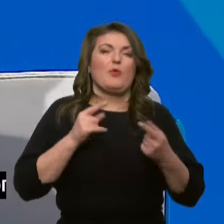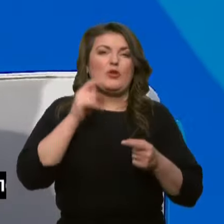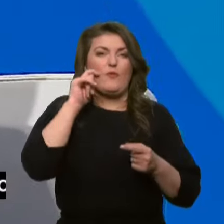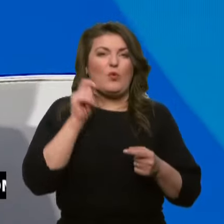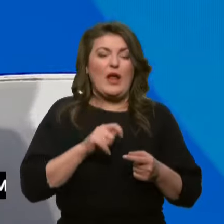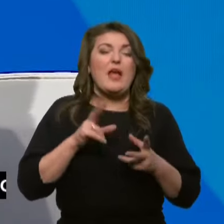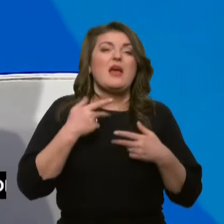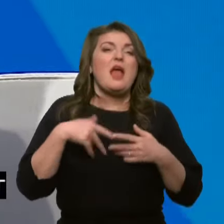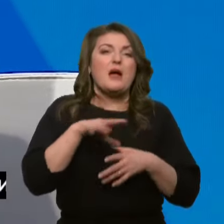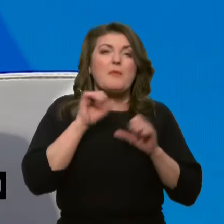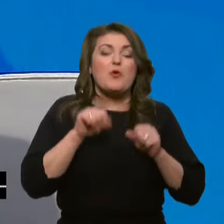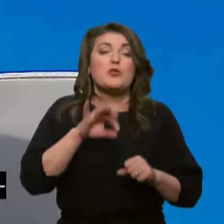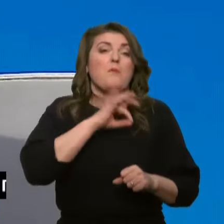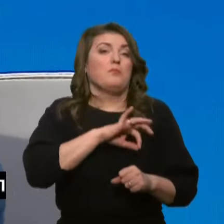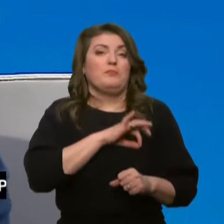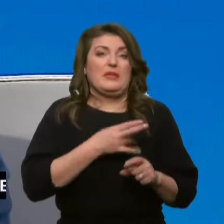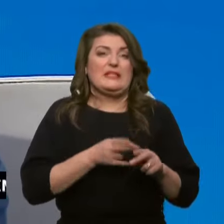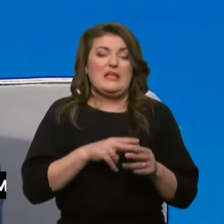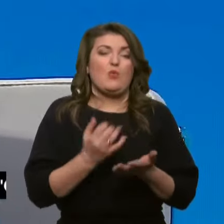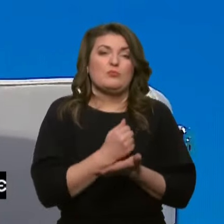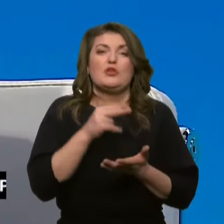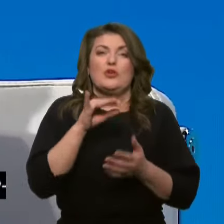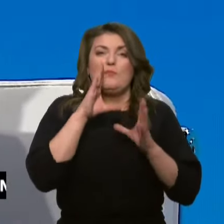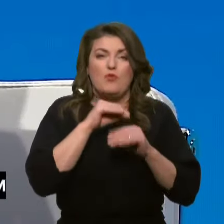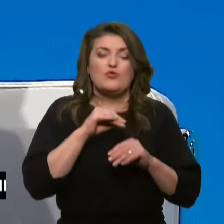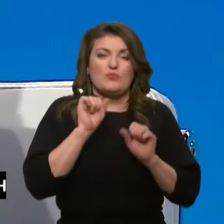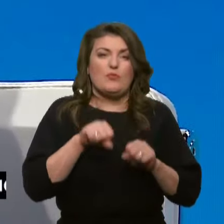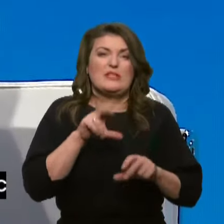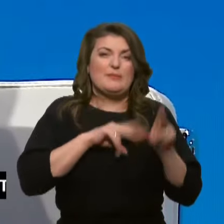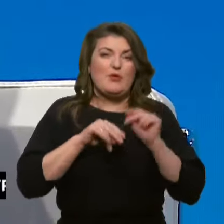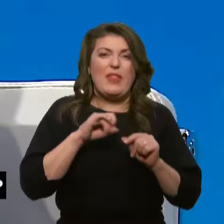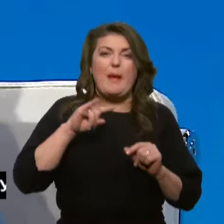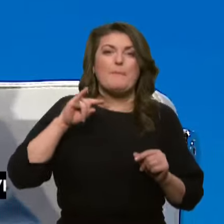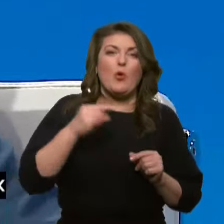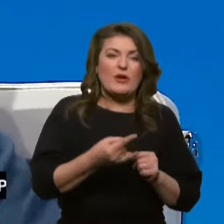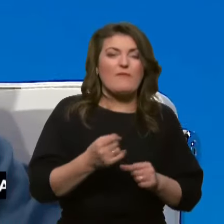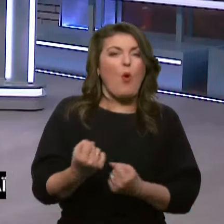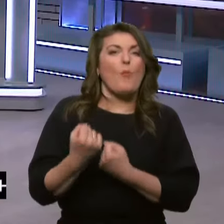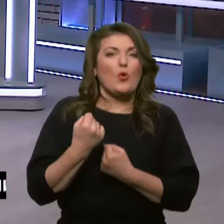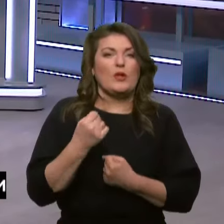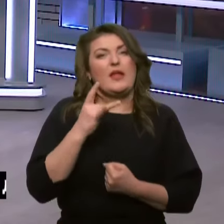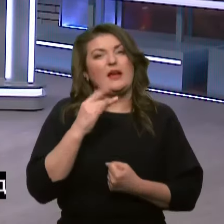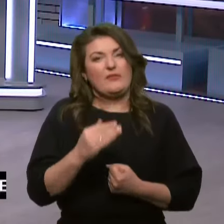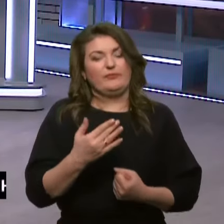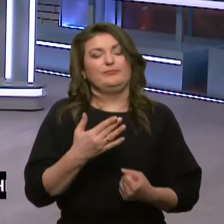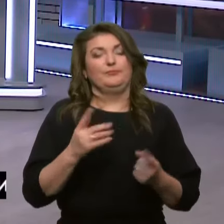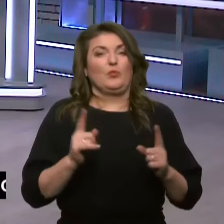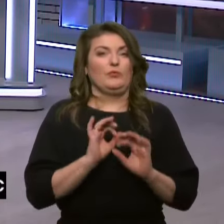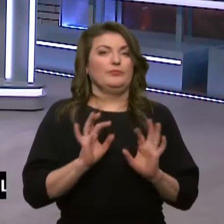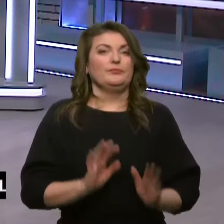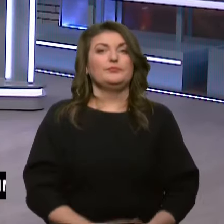ми потенційно можемо використовувати ці успіхи, чи можемо сподіватися на прорив оборони РФ? Коротко, будь